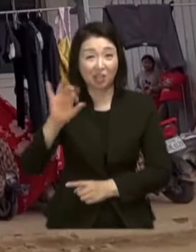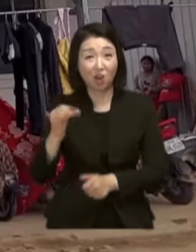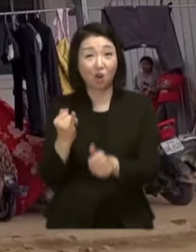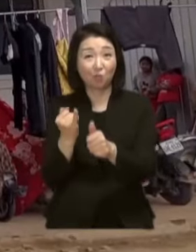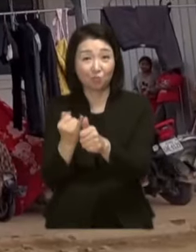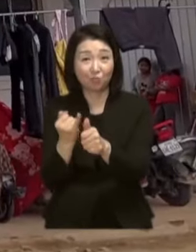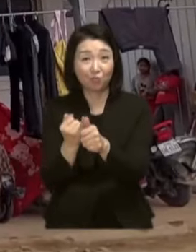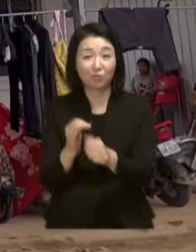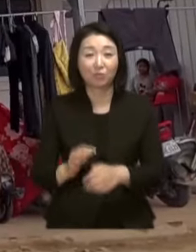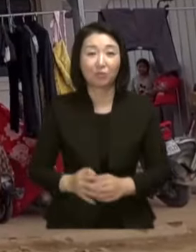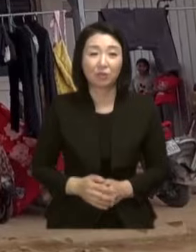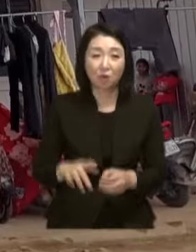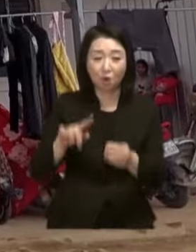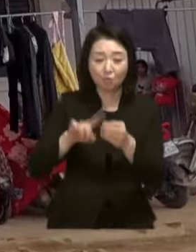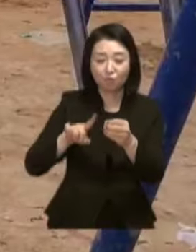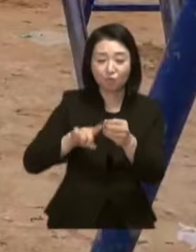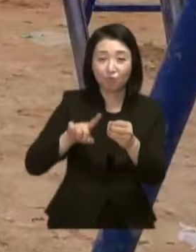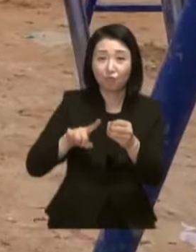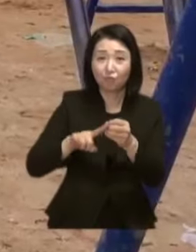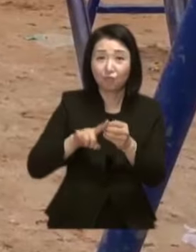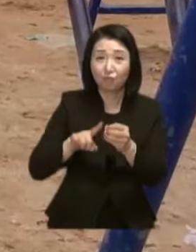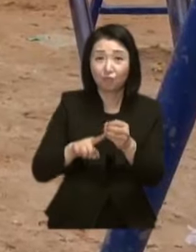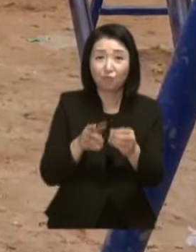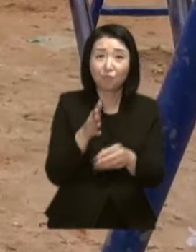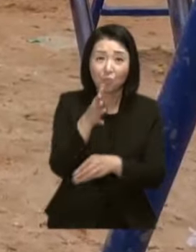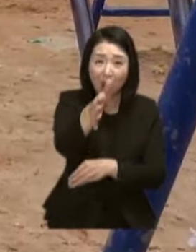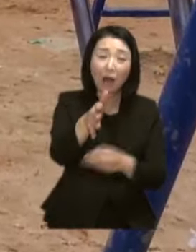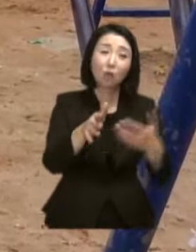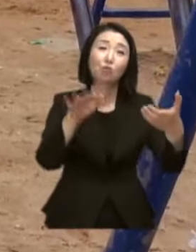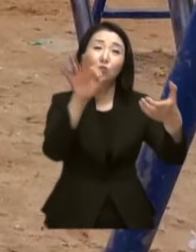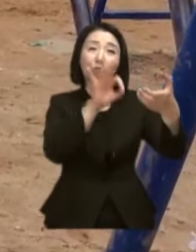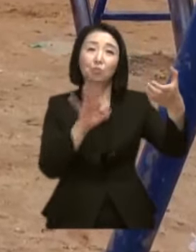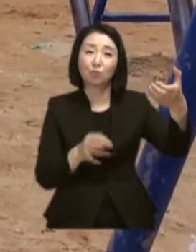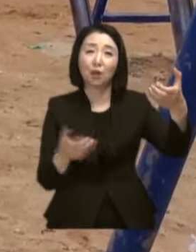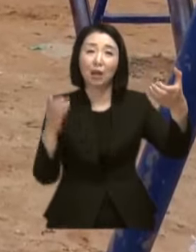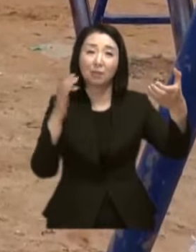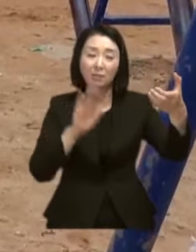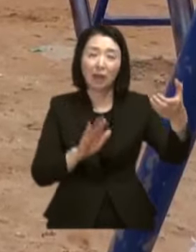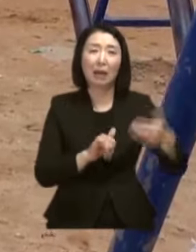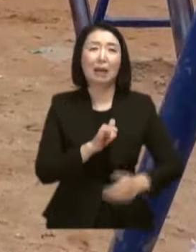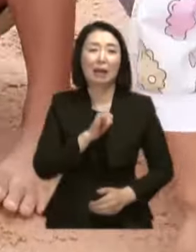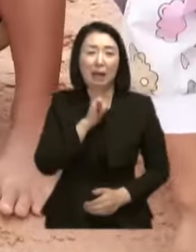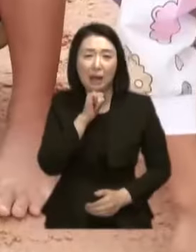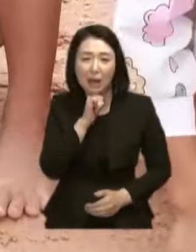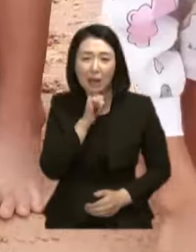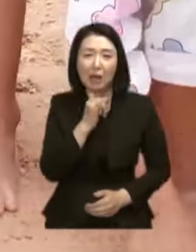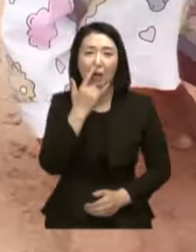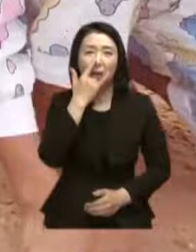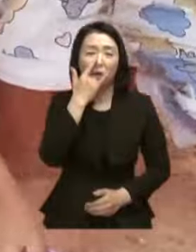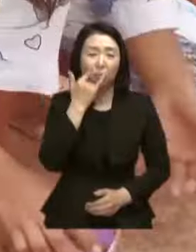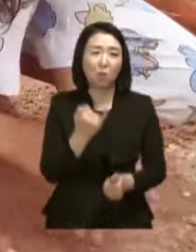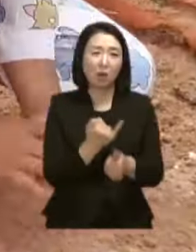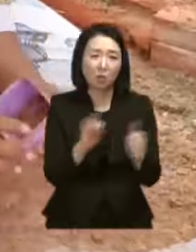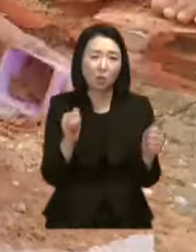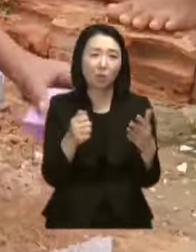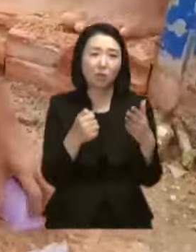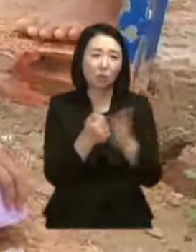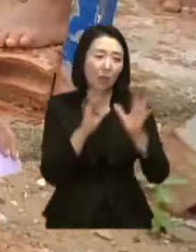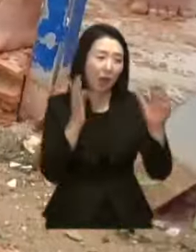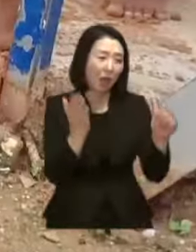불교로 가득한 복음의 불모지에서 가난에 얼룩지고 부모의 이혼으로 돌봄을 받지 못하는 아이들을